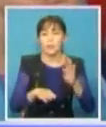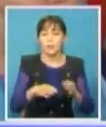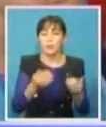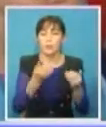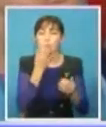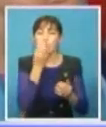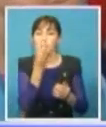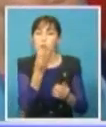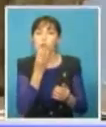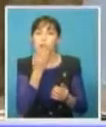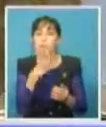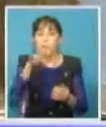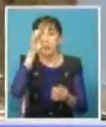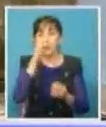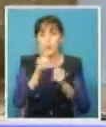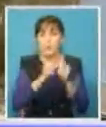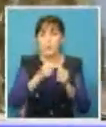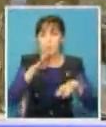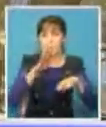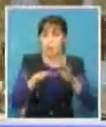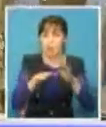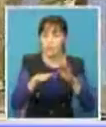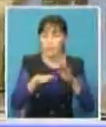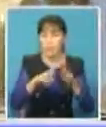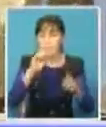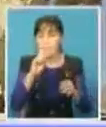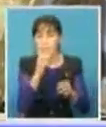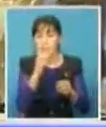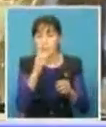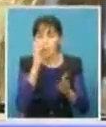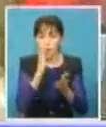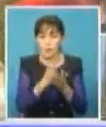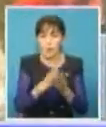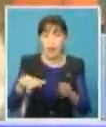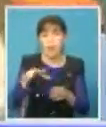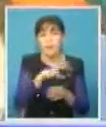Үш тұғырлы тіл елдің бәсекеге қабілеттілікке ұмтылуда бірінші баспалдақ екені